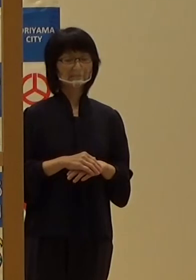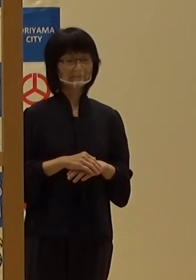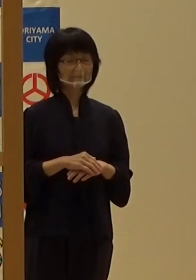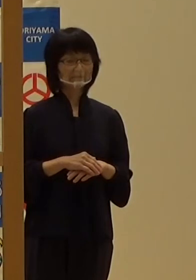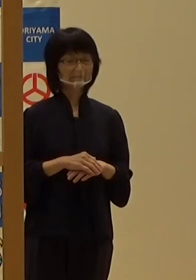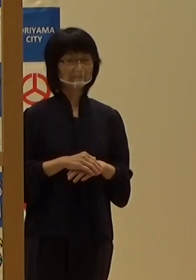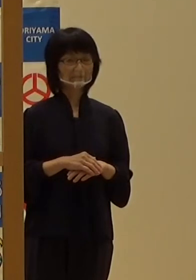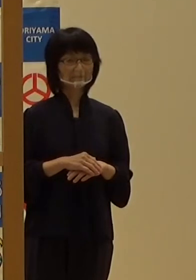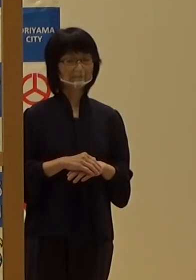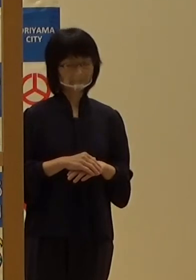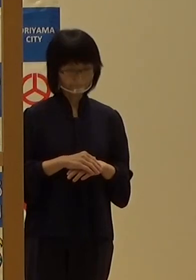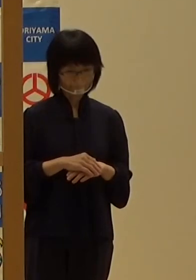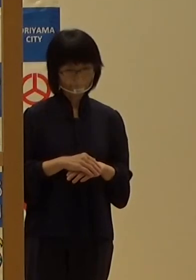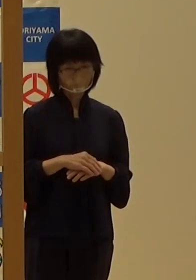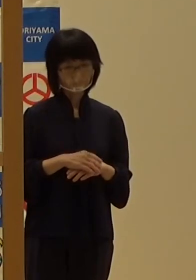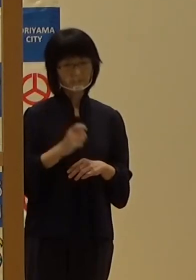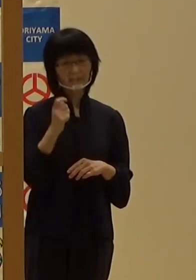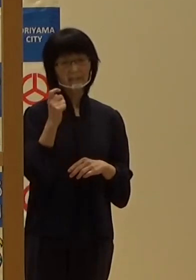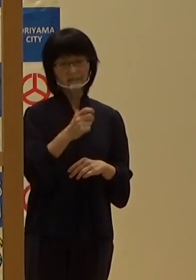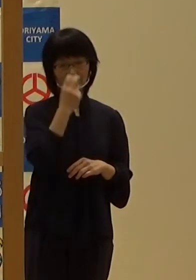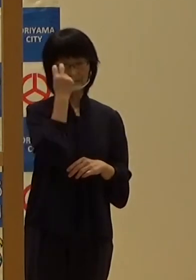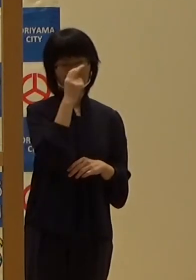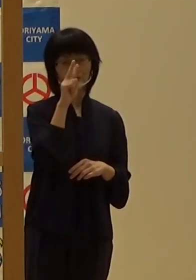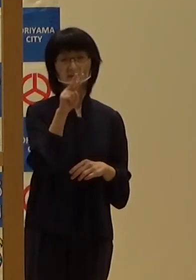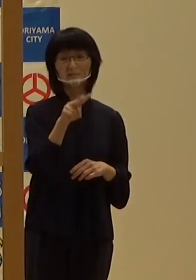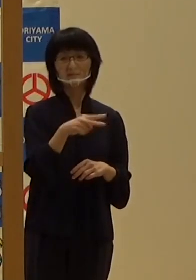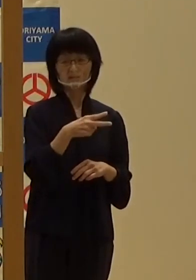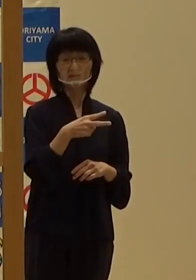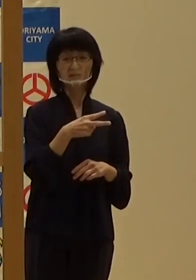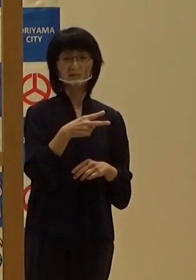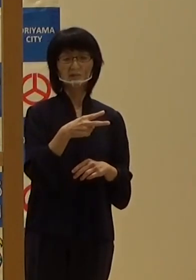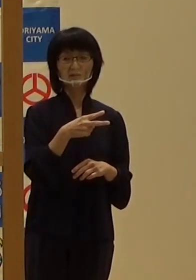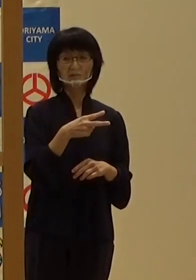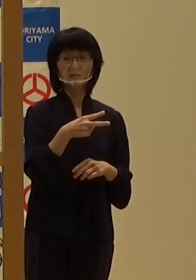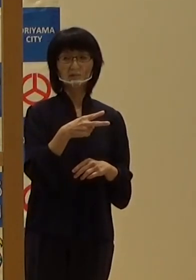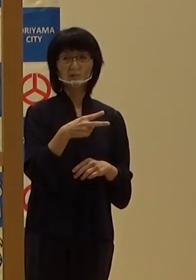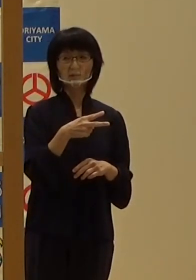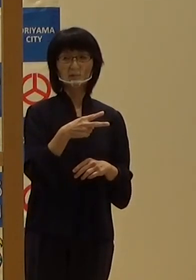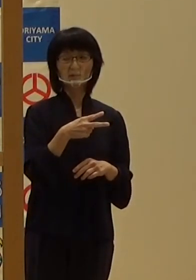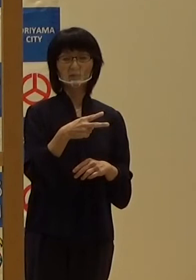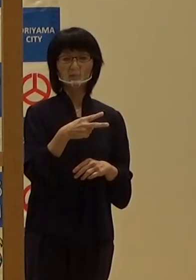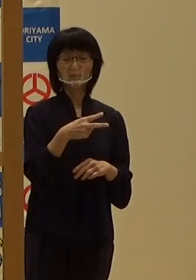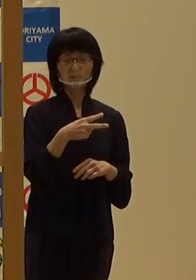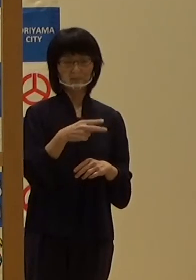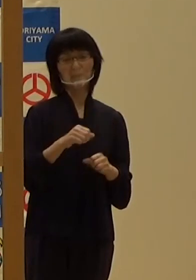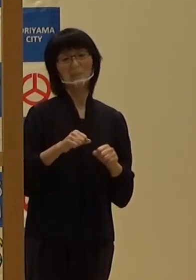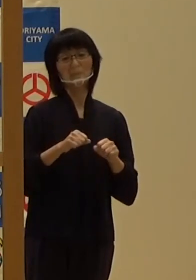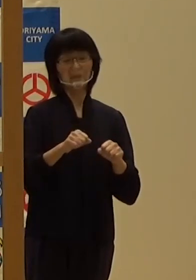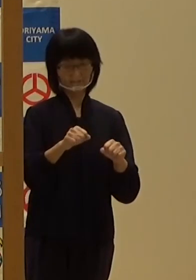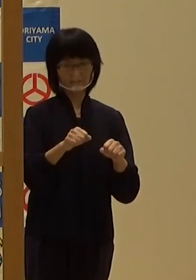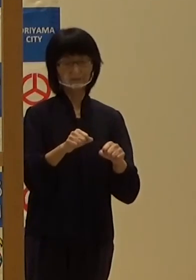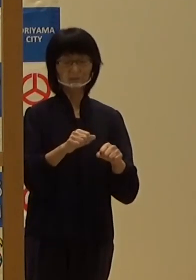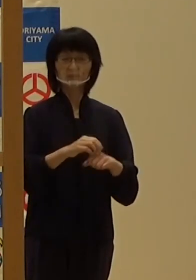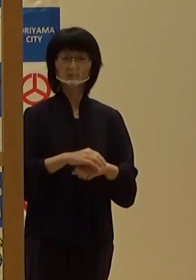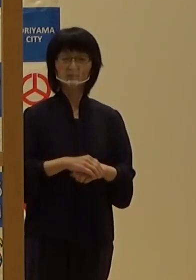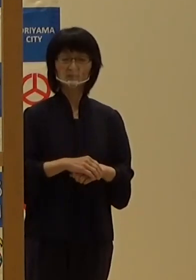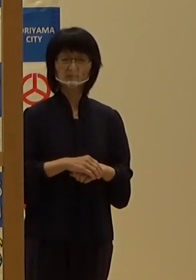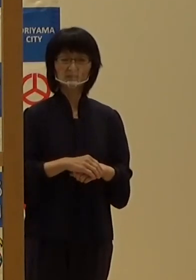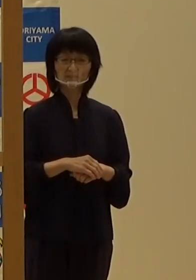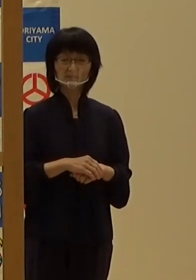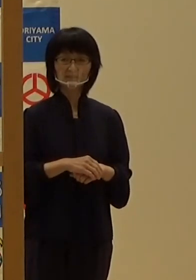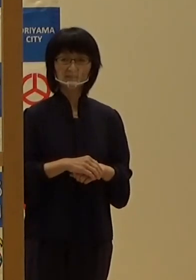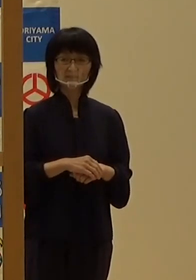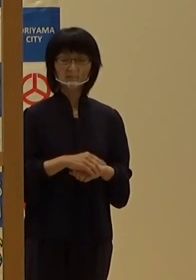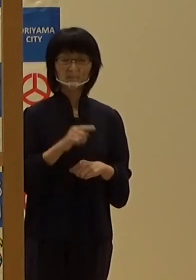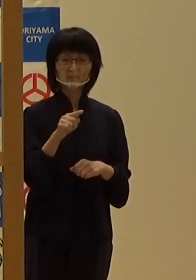維持管理を行っているというですね、批判もあるんですけれども、そうい